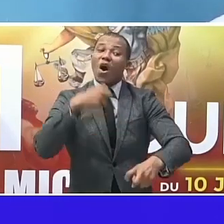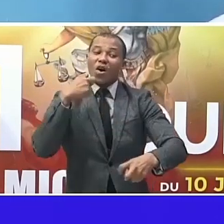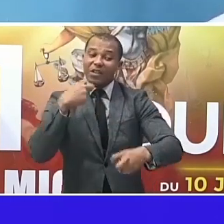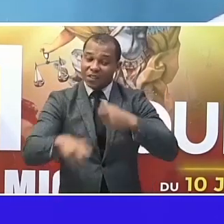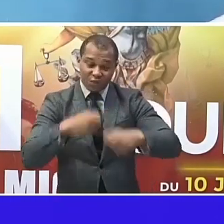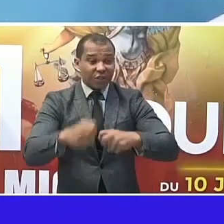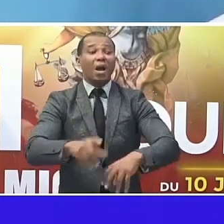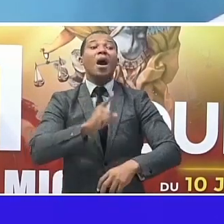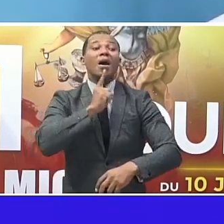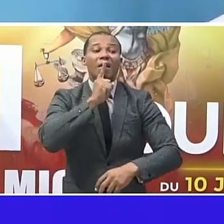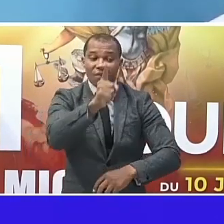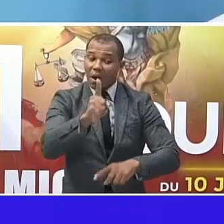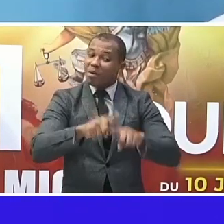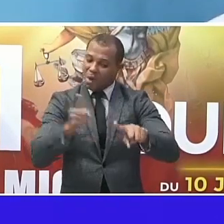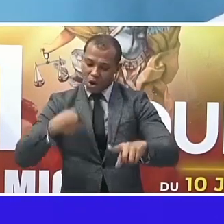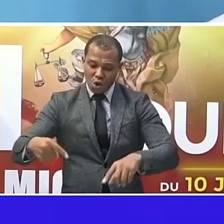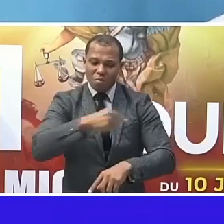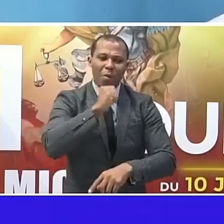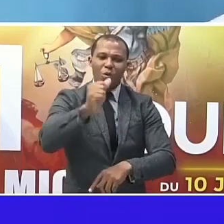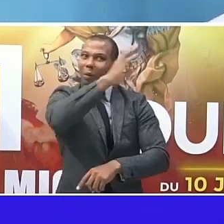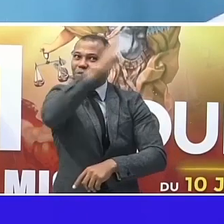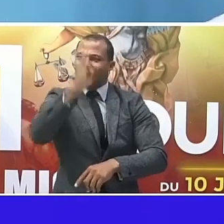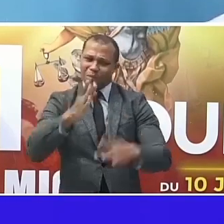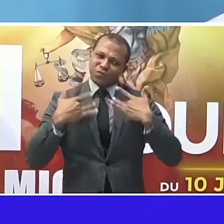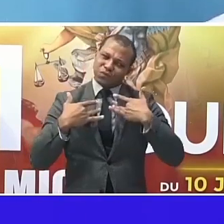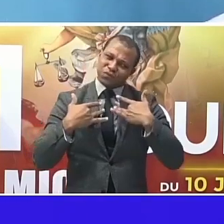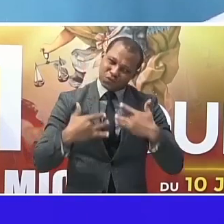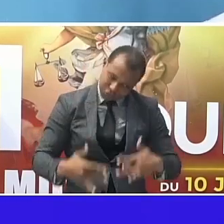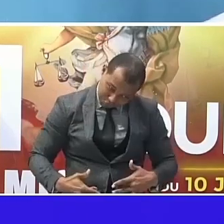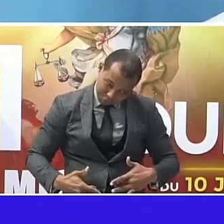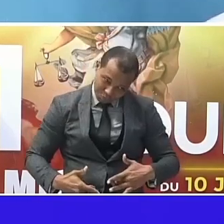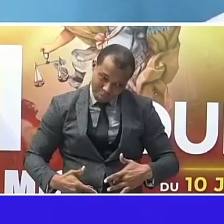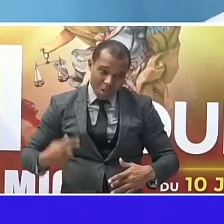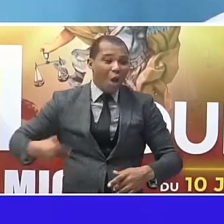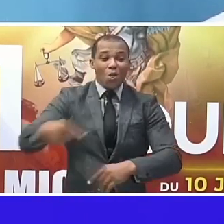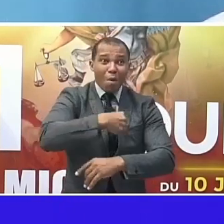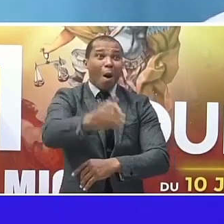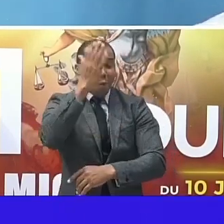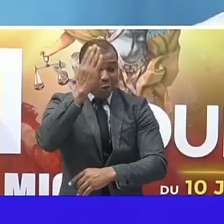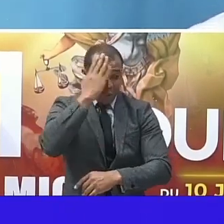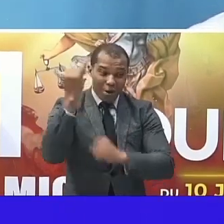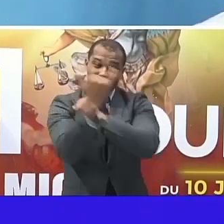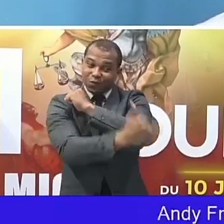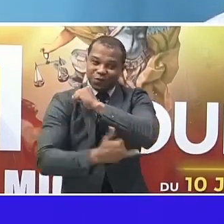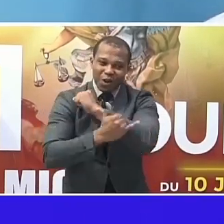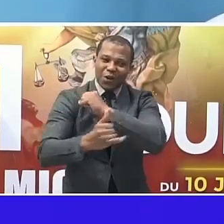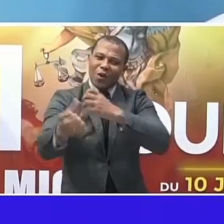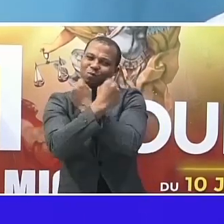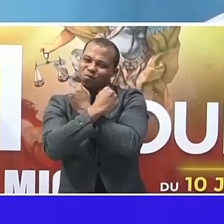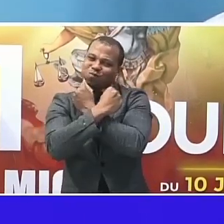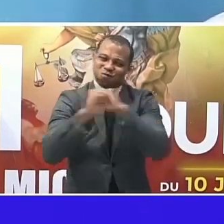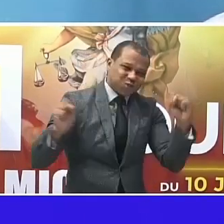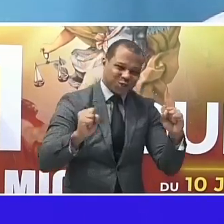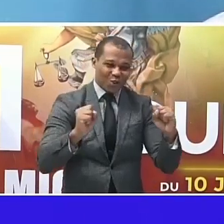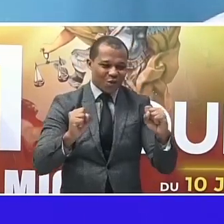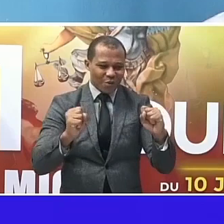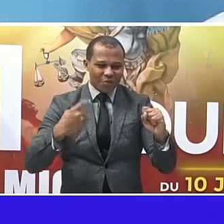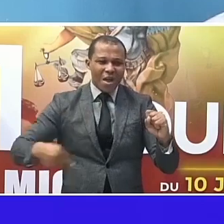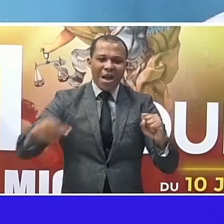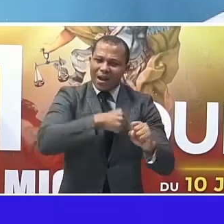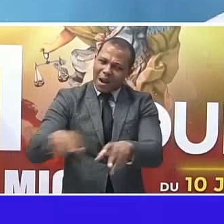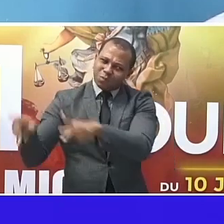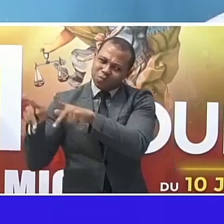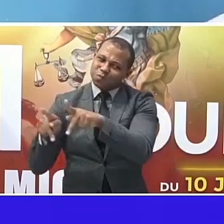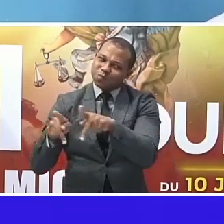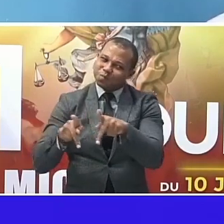pas jamais découragés et nous connaissons pays non absorti dans situation que lié. Nous prenons préparer